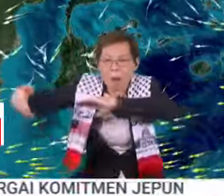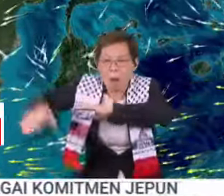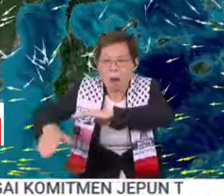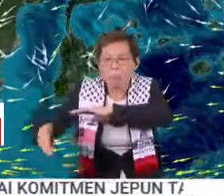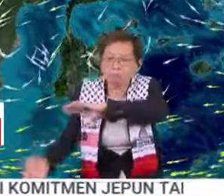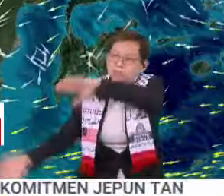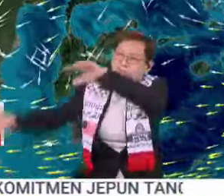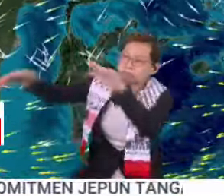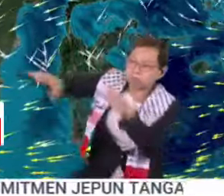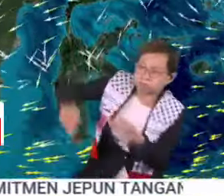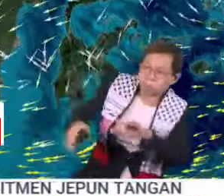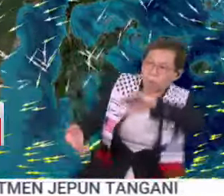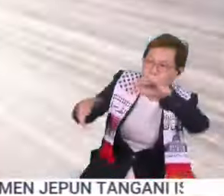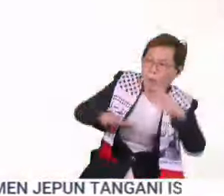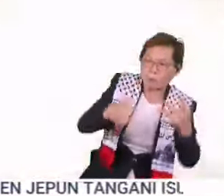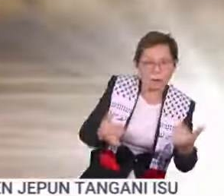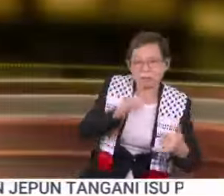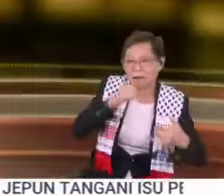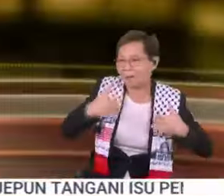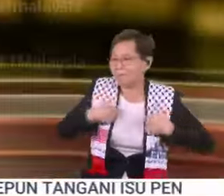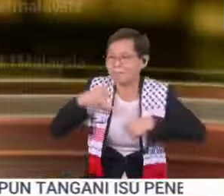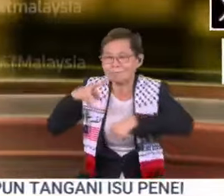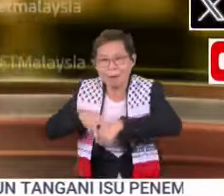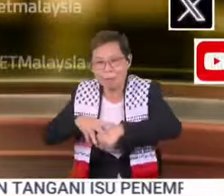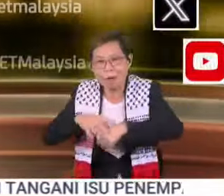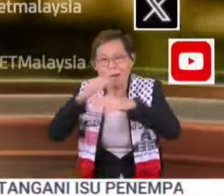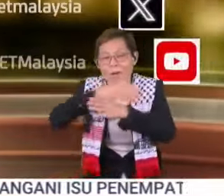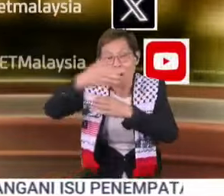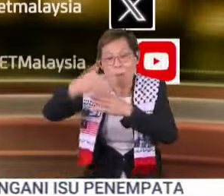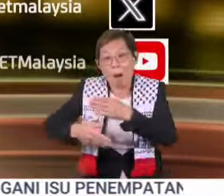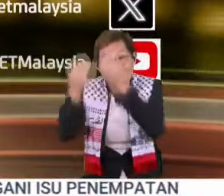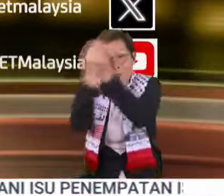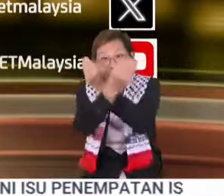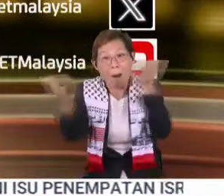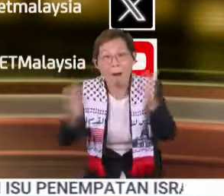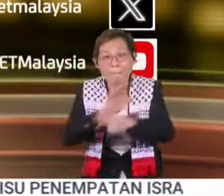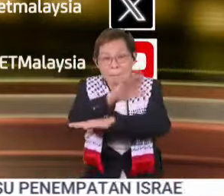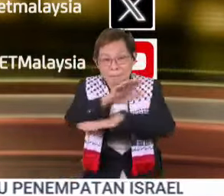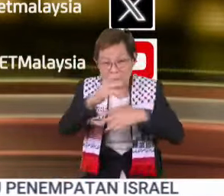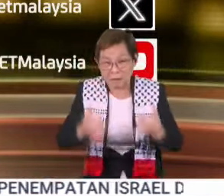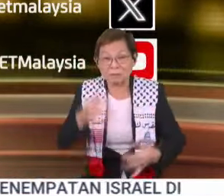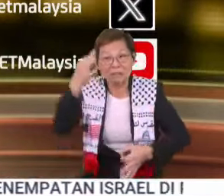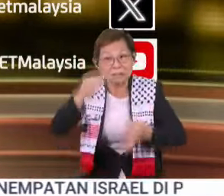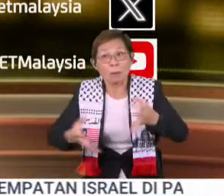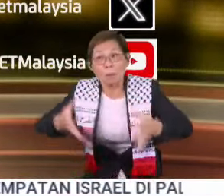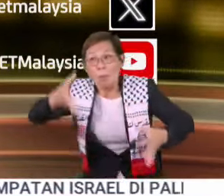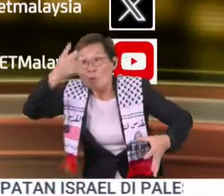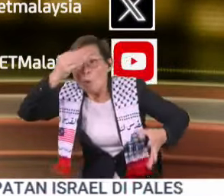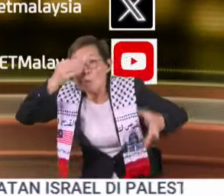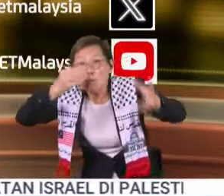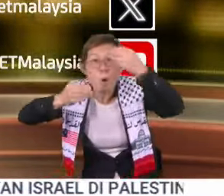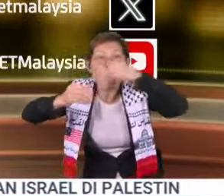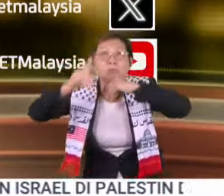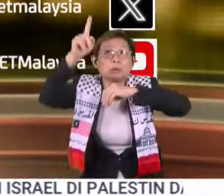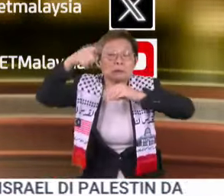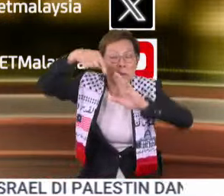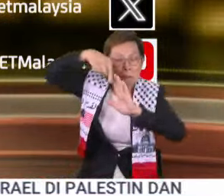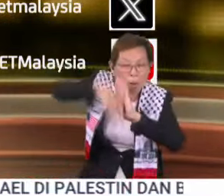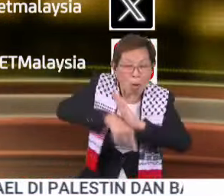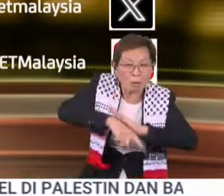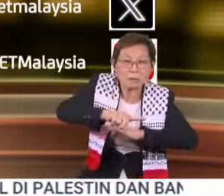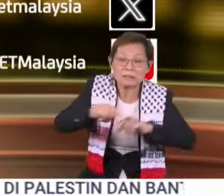bergelora buat masa ini. Baik, itu sahaja info cuaca yang dapat saya kongsikan pada petang ini. Jika anda ingin mendapatkan maklumat cuaca lebih